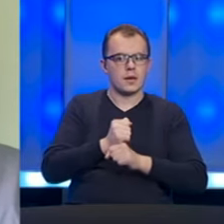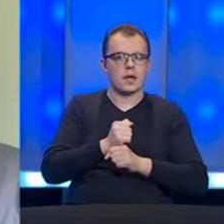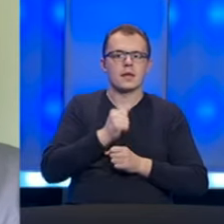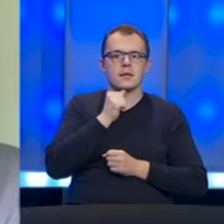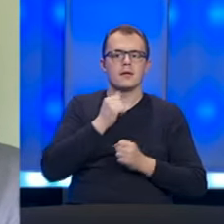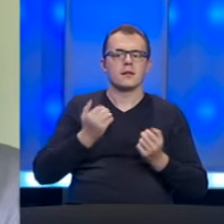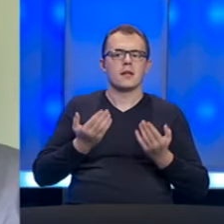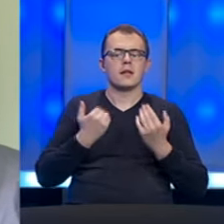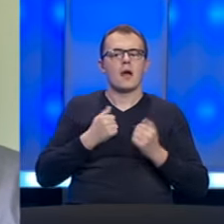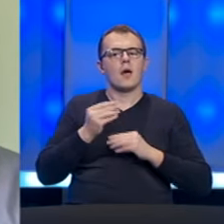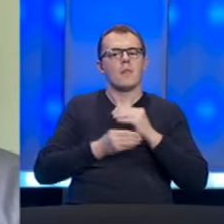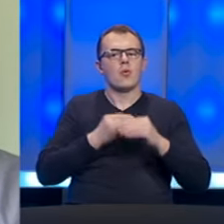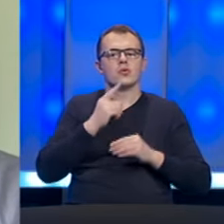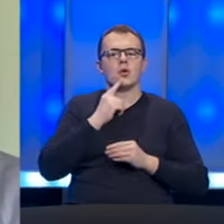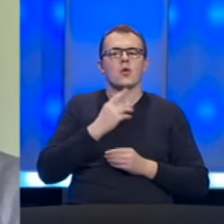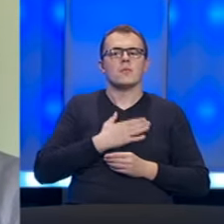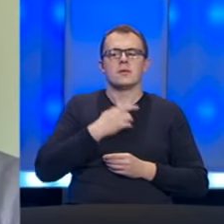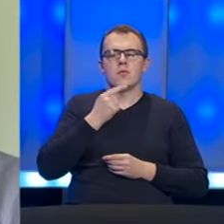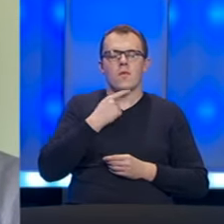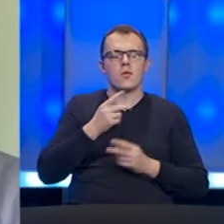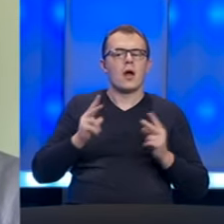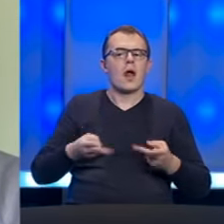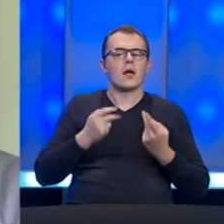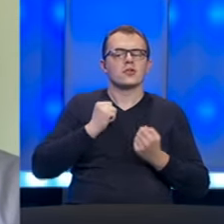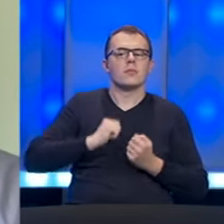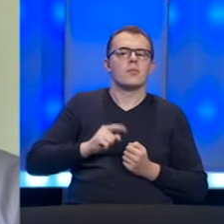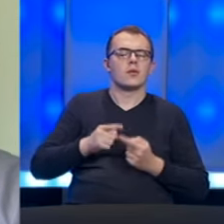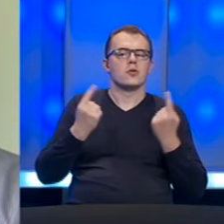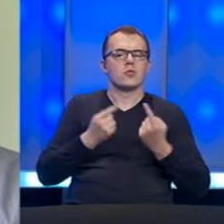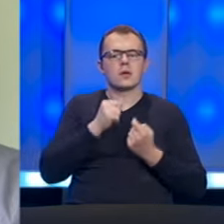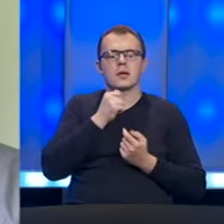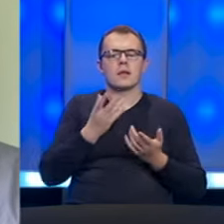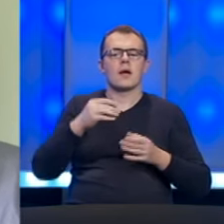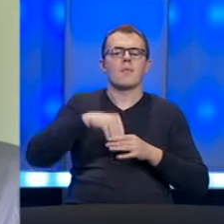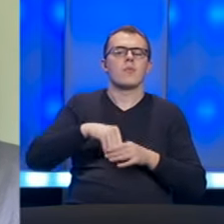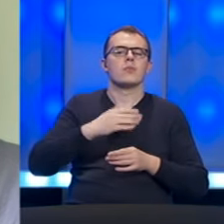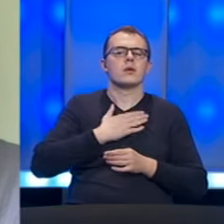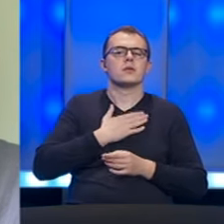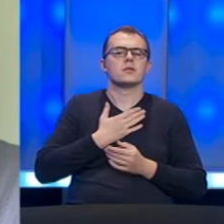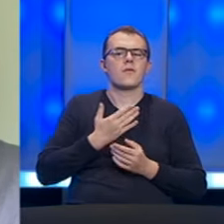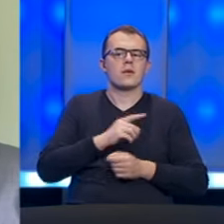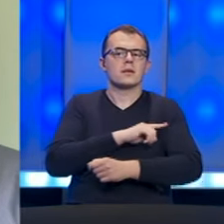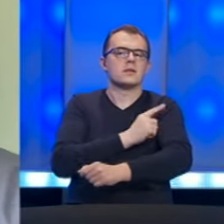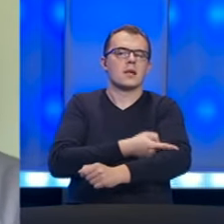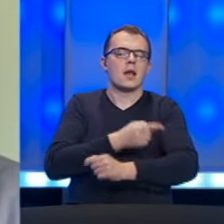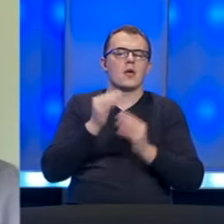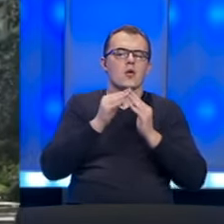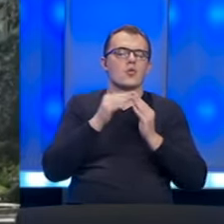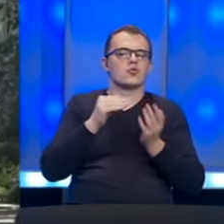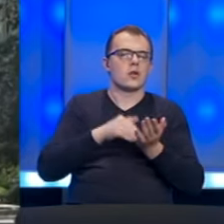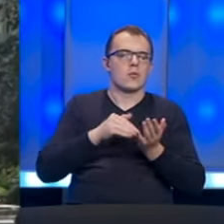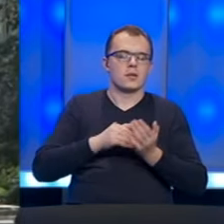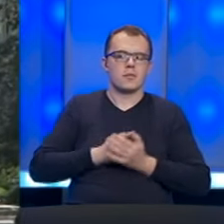da porodice o kojima sam govorio lakše prebrode tu krizu i da popune svoje zalihe kućnih